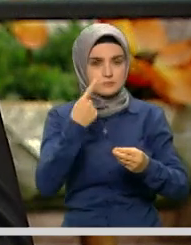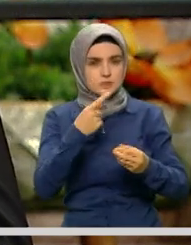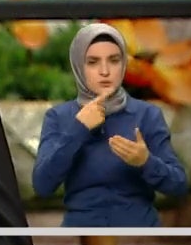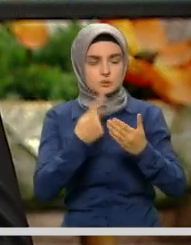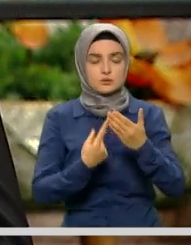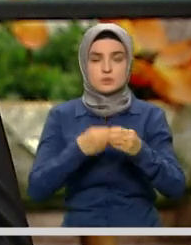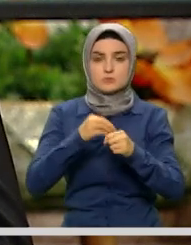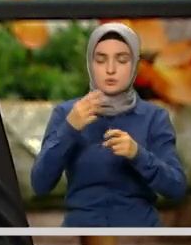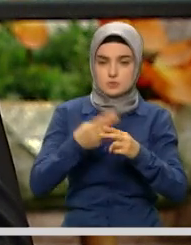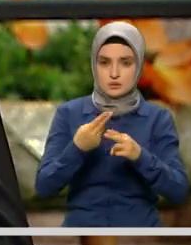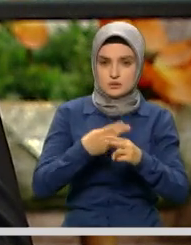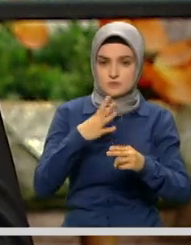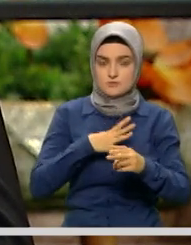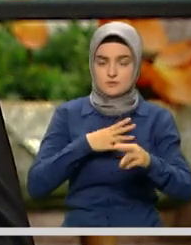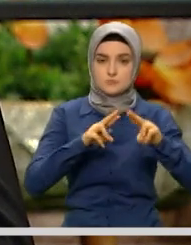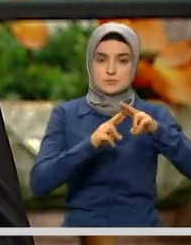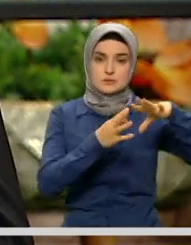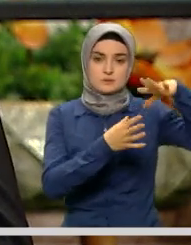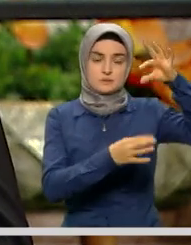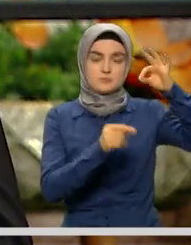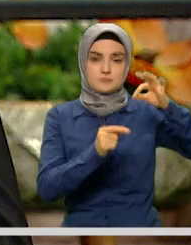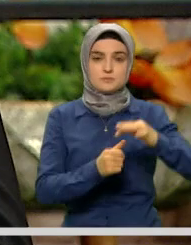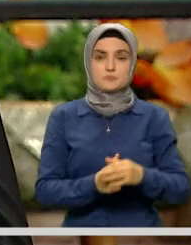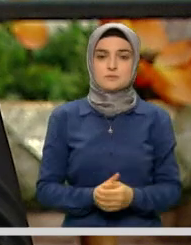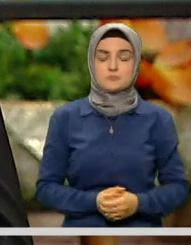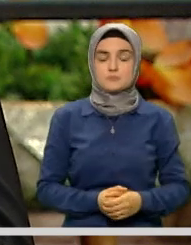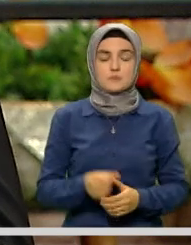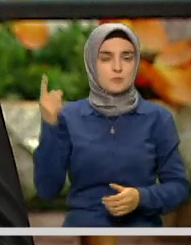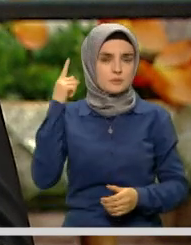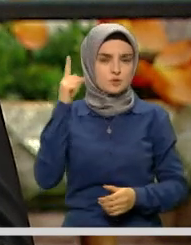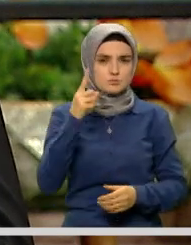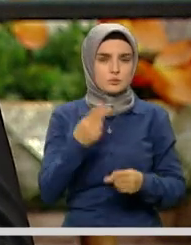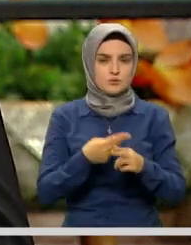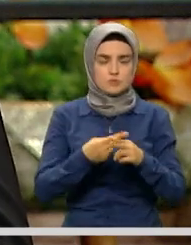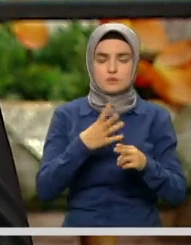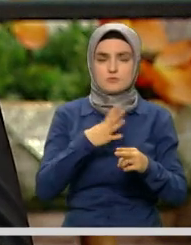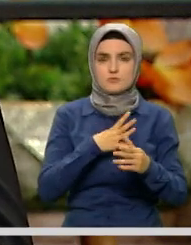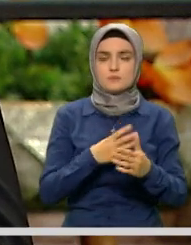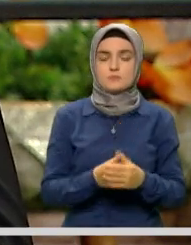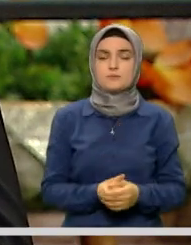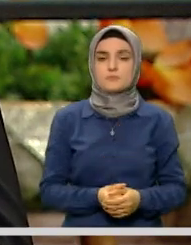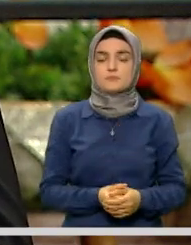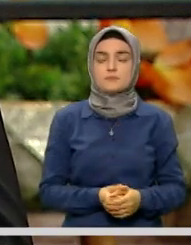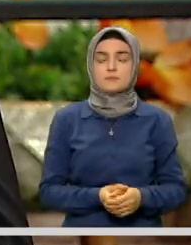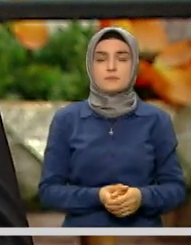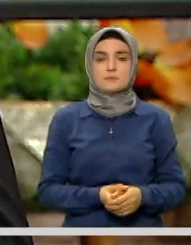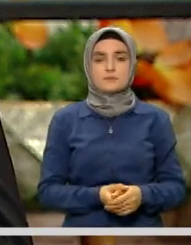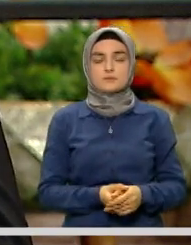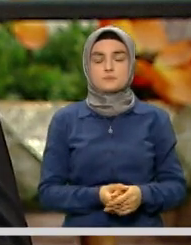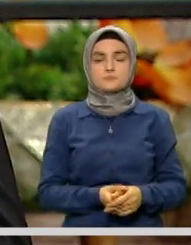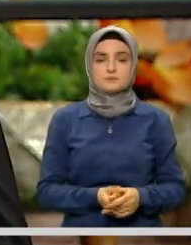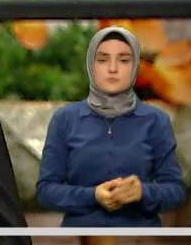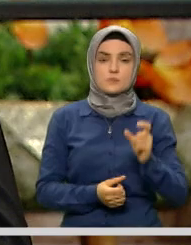bin Malik'in örneği vardır. Yani çok meşhur bir örnektir bu. Ka'b bin Malik